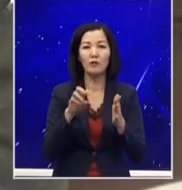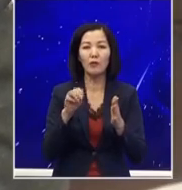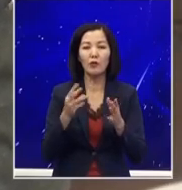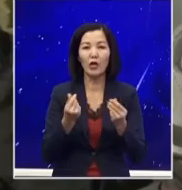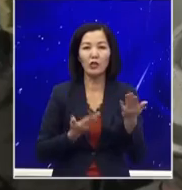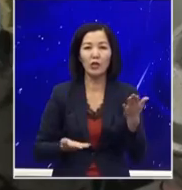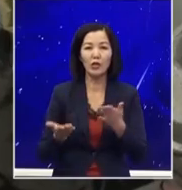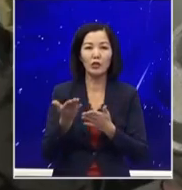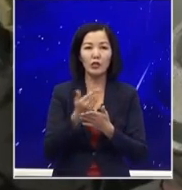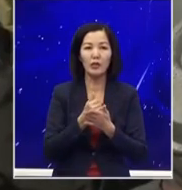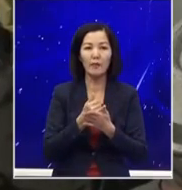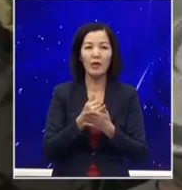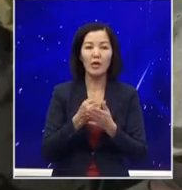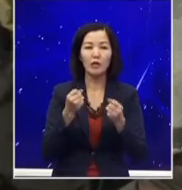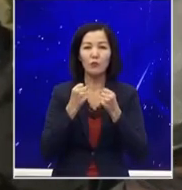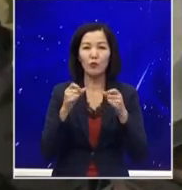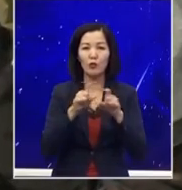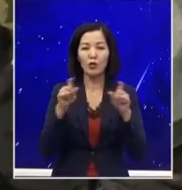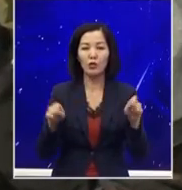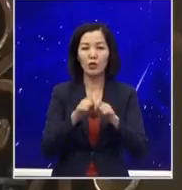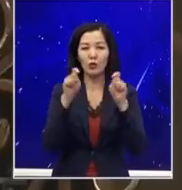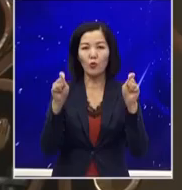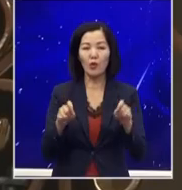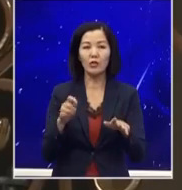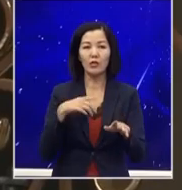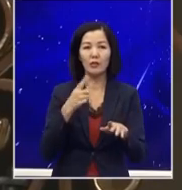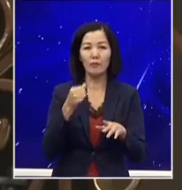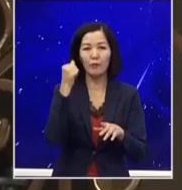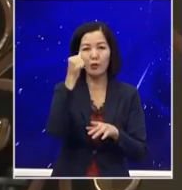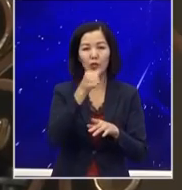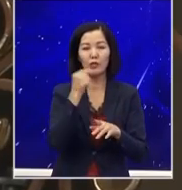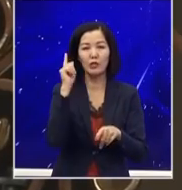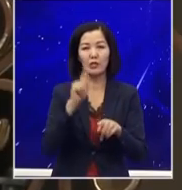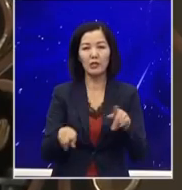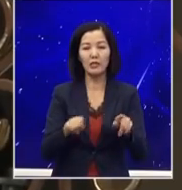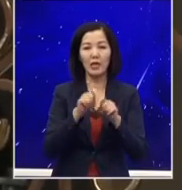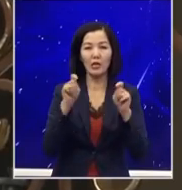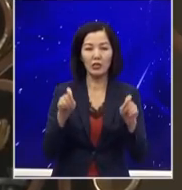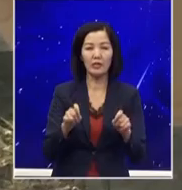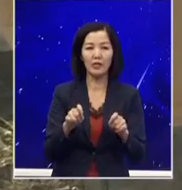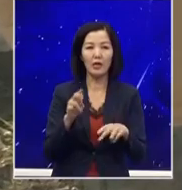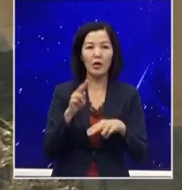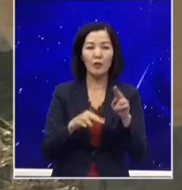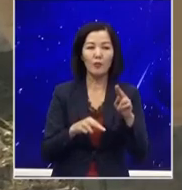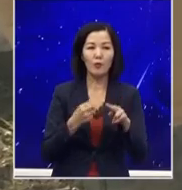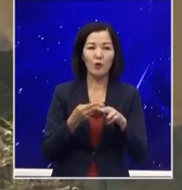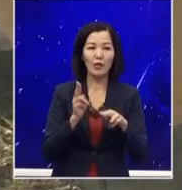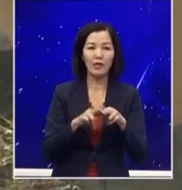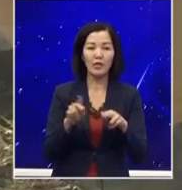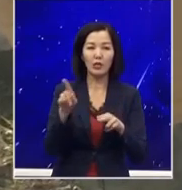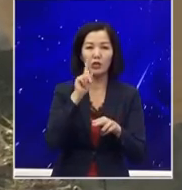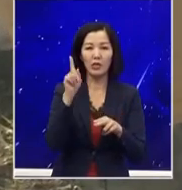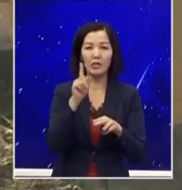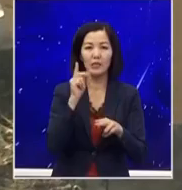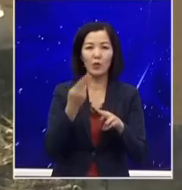құрап, ағайынның көптен күткен тілегін орындады, жылға жеткізбей сәулетті нысан салып шықты. Бұған әсіресе көзінде от ойнаған